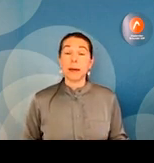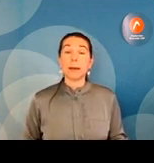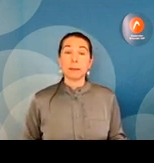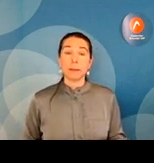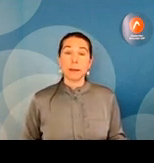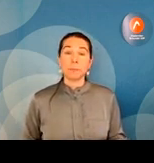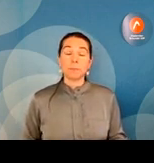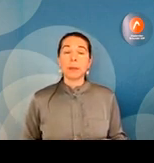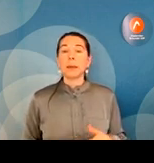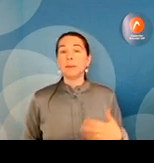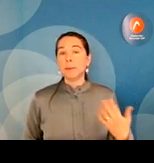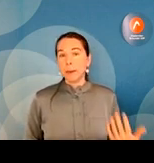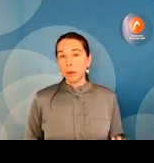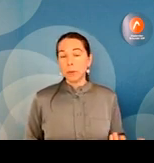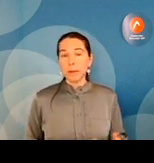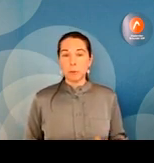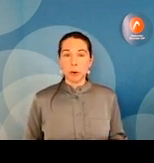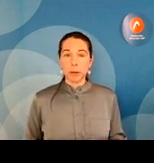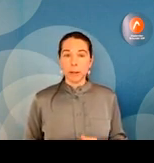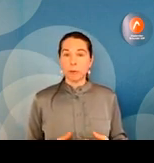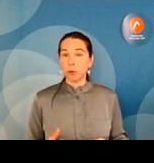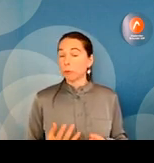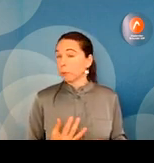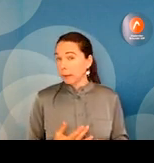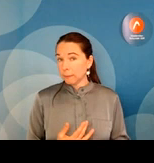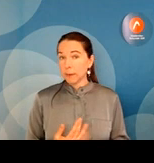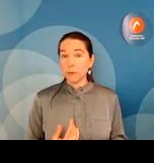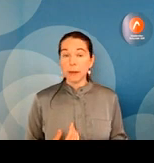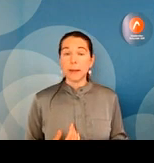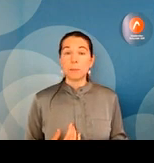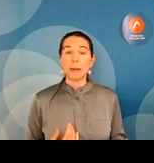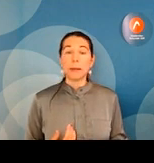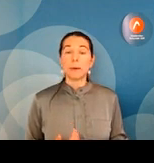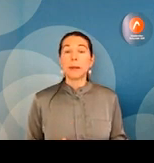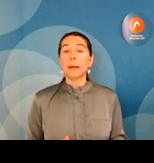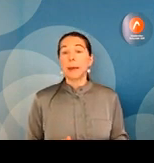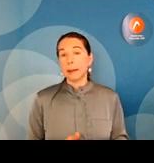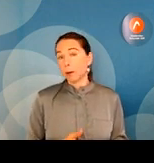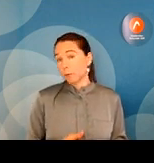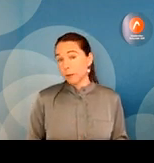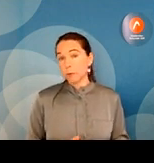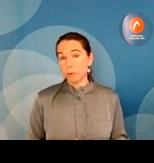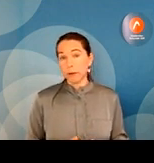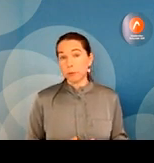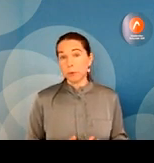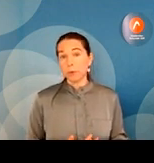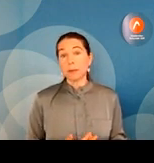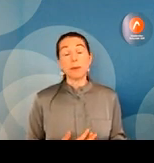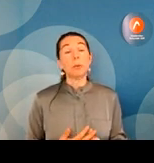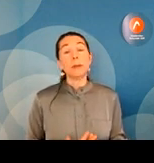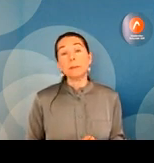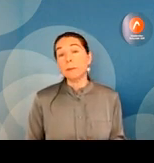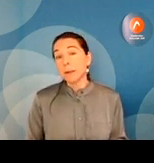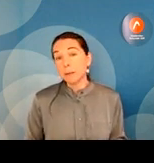driva era ärenden. DO kliver bara in för de som inte är fackliga medlemmar. Eller om vi som fackförbund säger att vi kommer inte driva